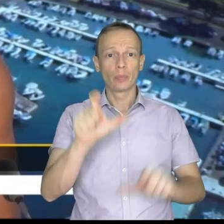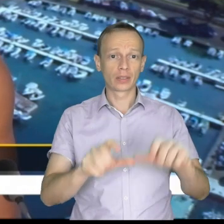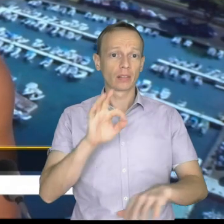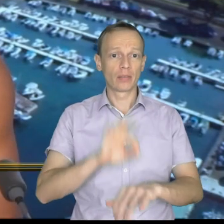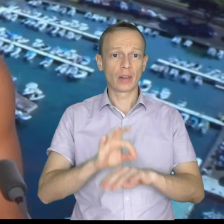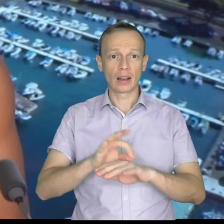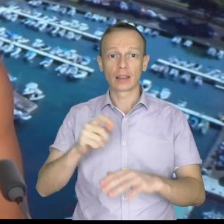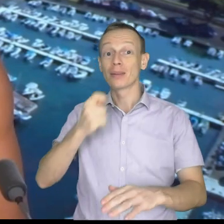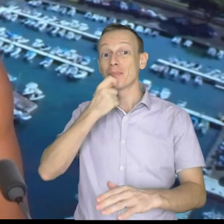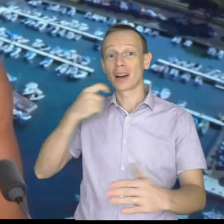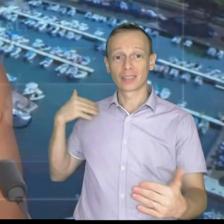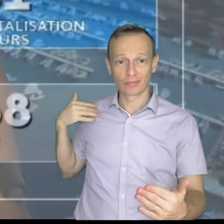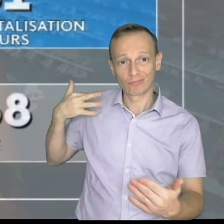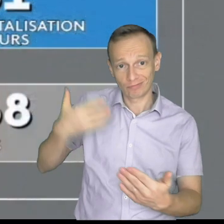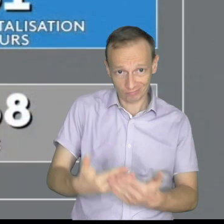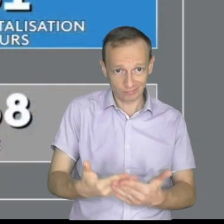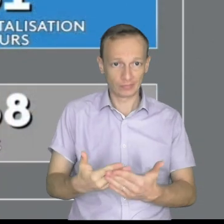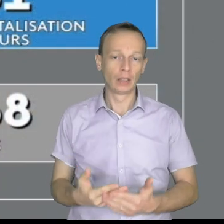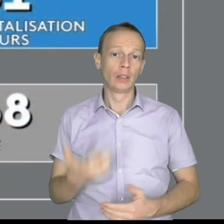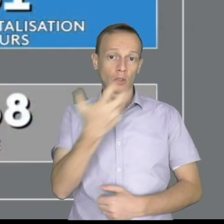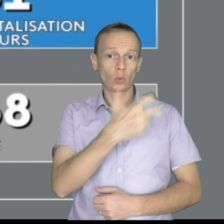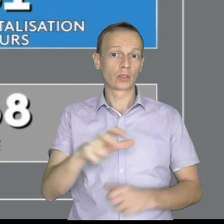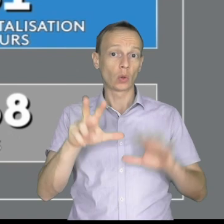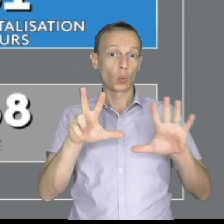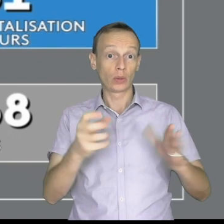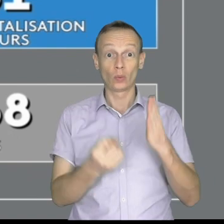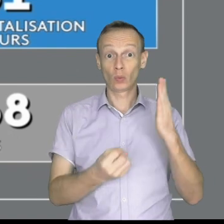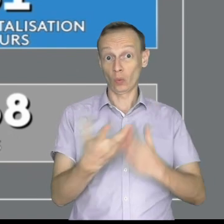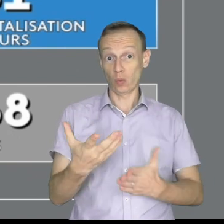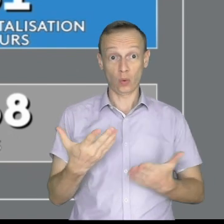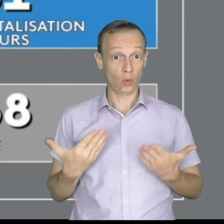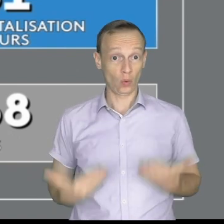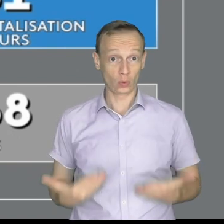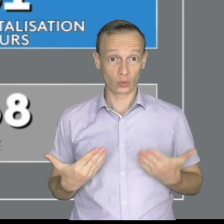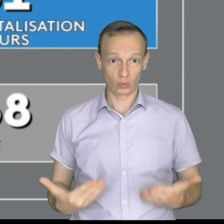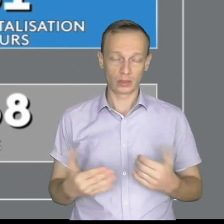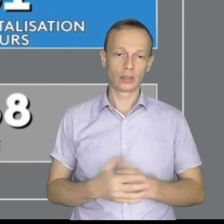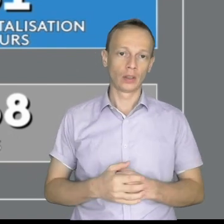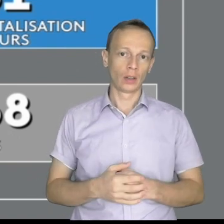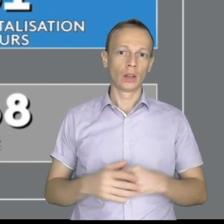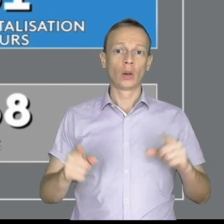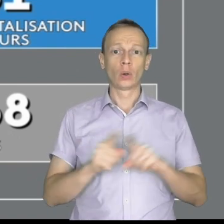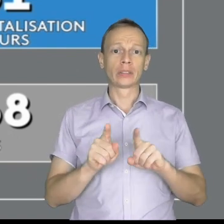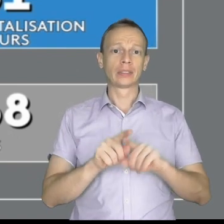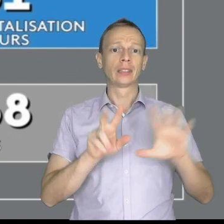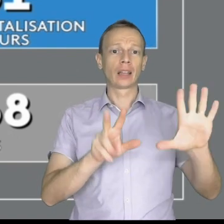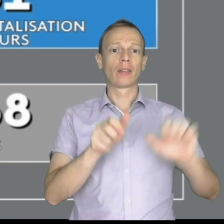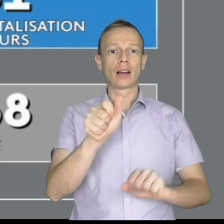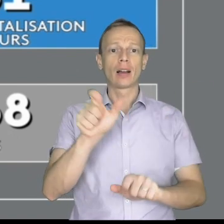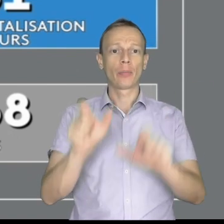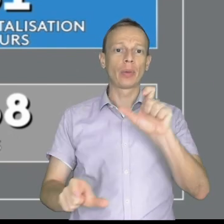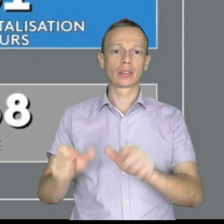de Covid-19 depuis le mois de mars. 308 nouveaux cas également ce jour.